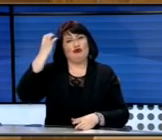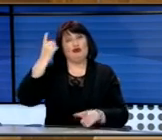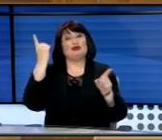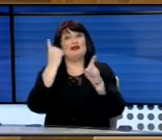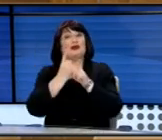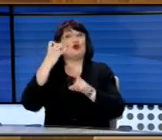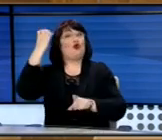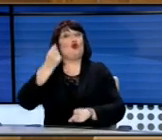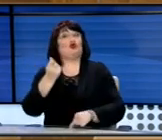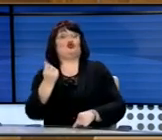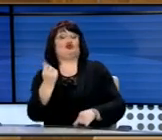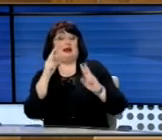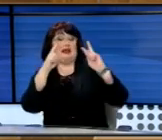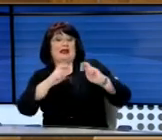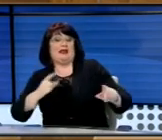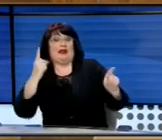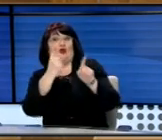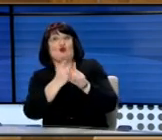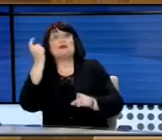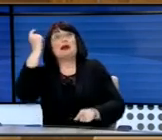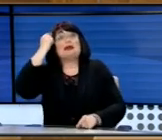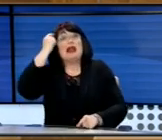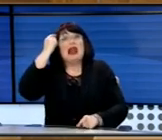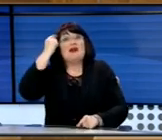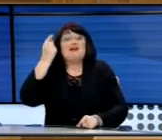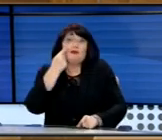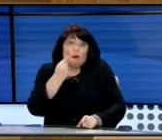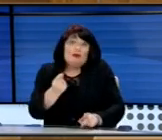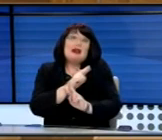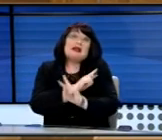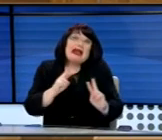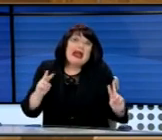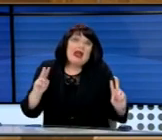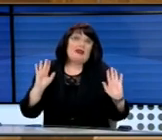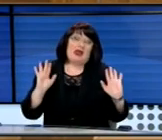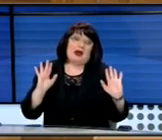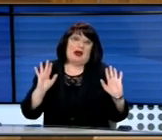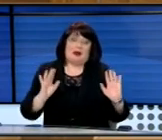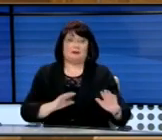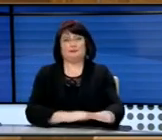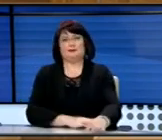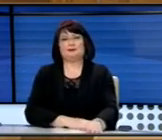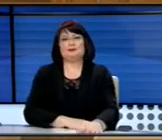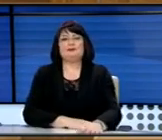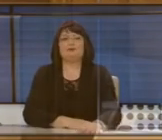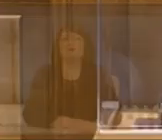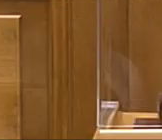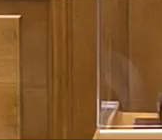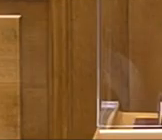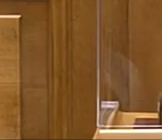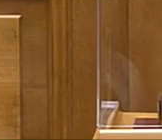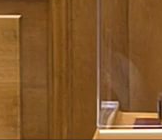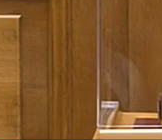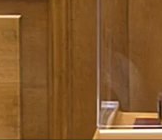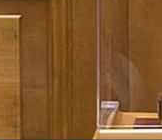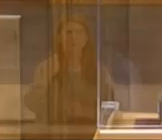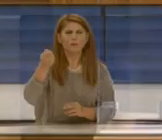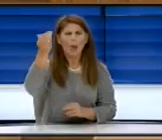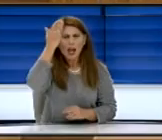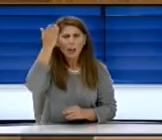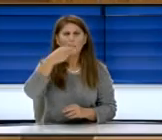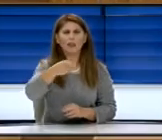οικονομικός, μεγάλος αναλυτής για να καταλάβει πια το προφανές. Η ακρίβεια, η ενεργειακή φτώχεια, τα εργατικά ατυχήματα